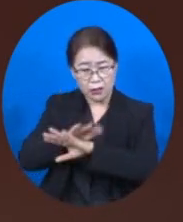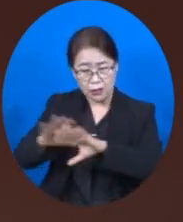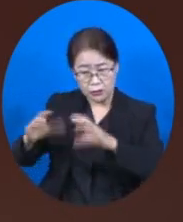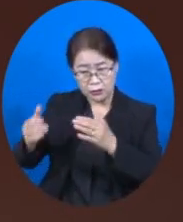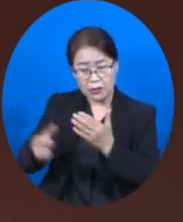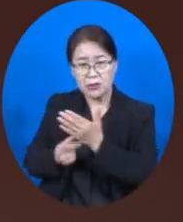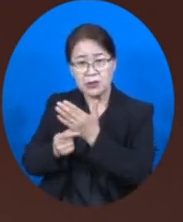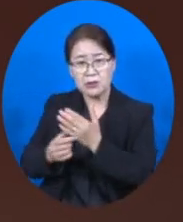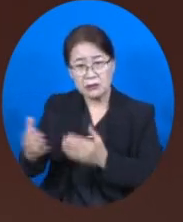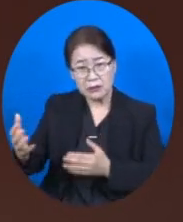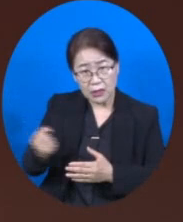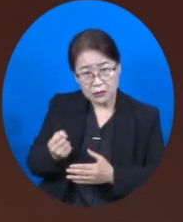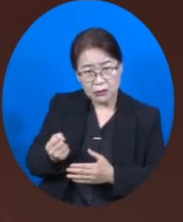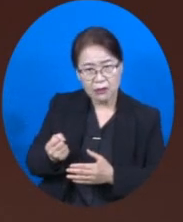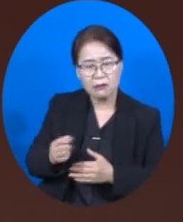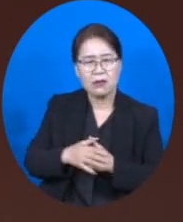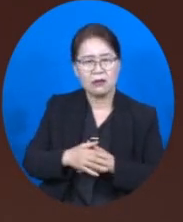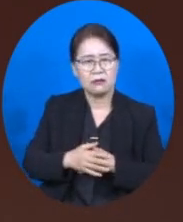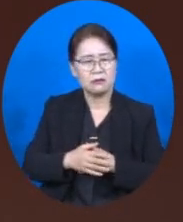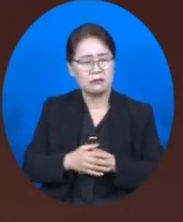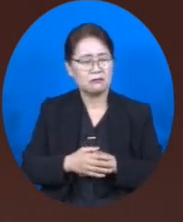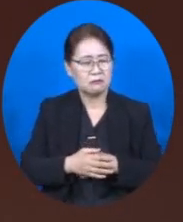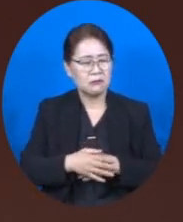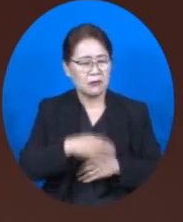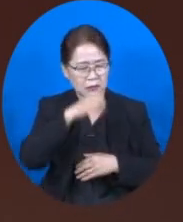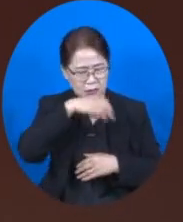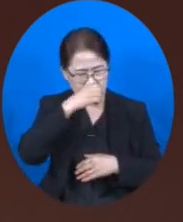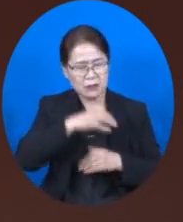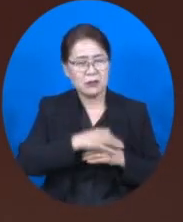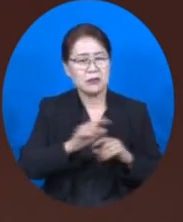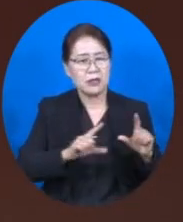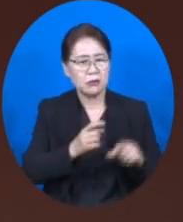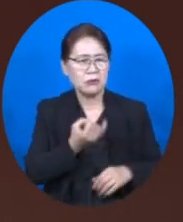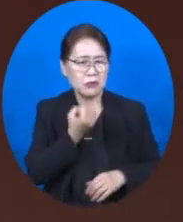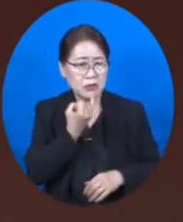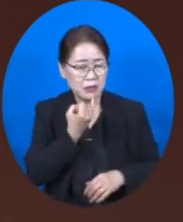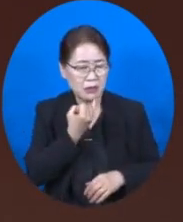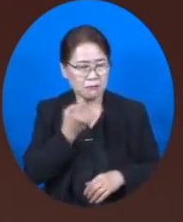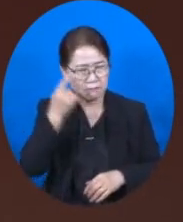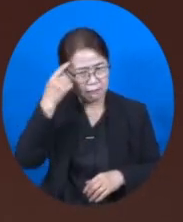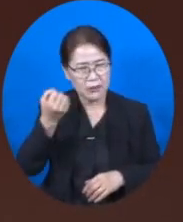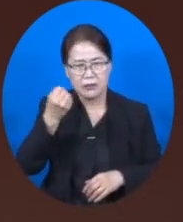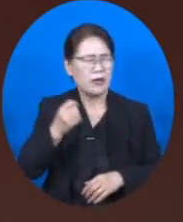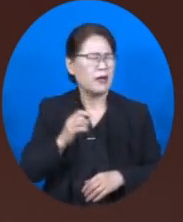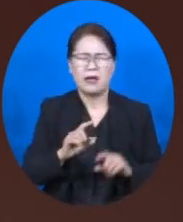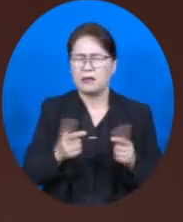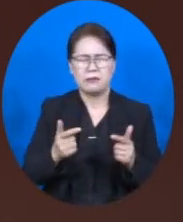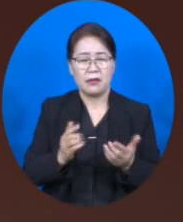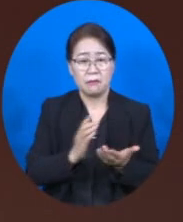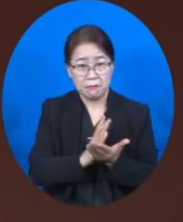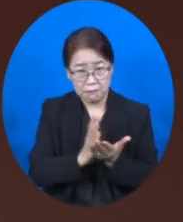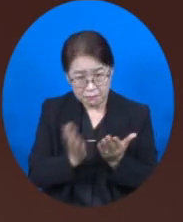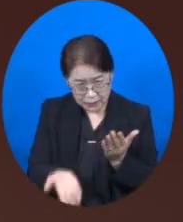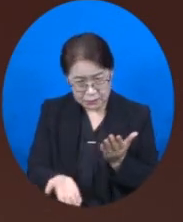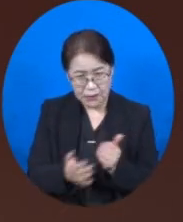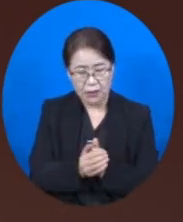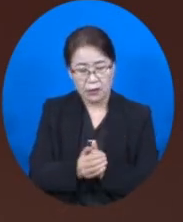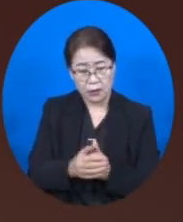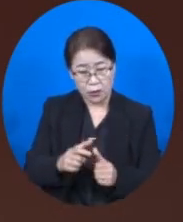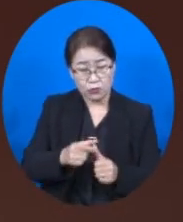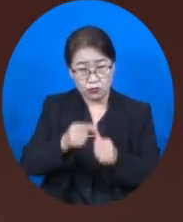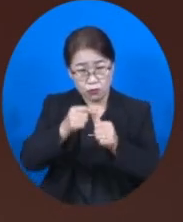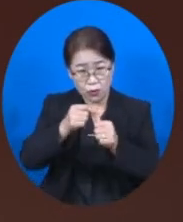티켓을 내가 확보했다 그러니까 나는 아무렇게 살아도 상관이 없다 아닙니다 여러분 구원은 소유가